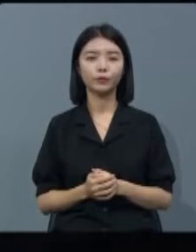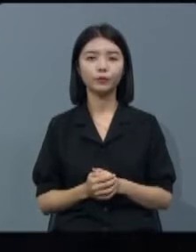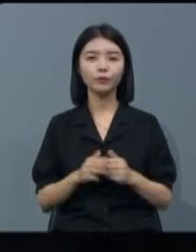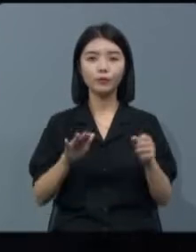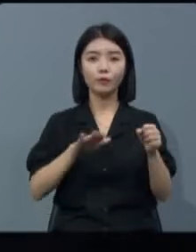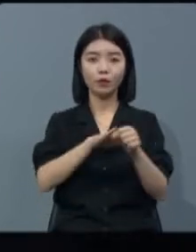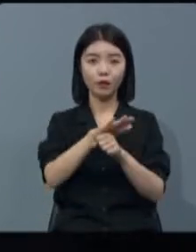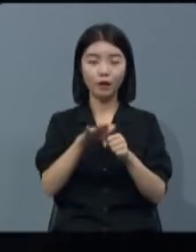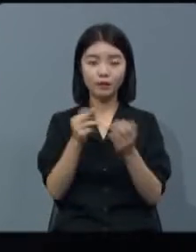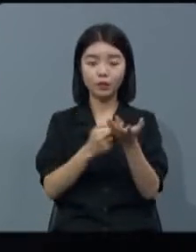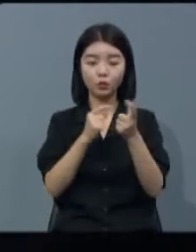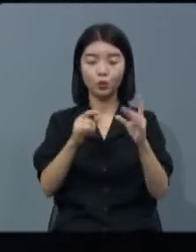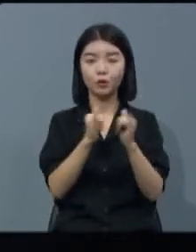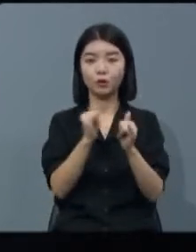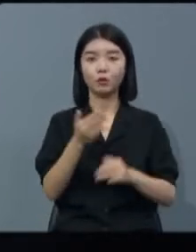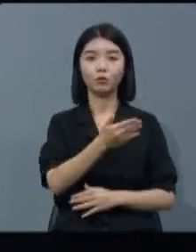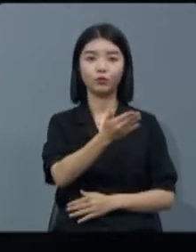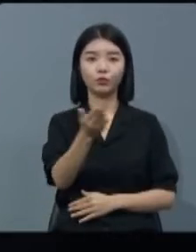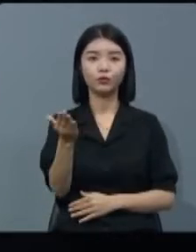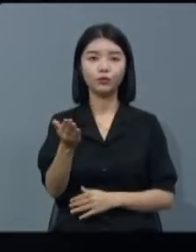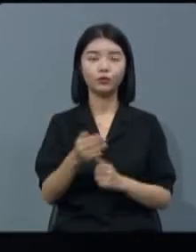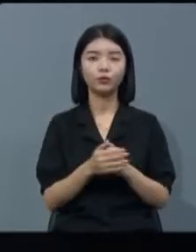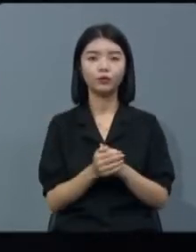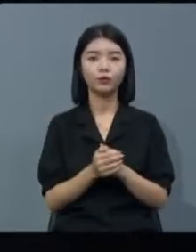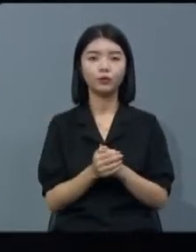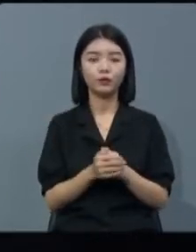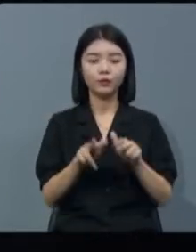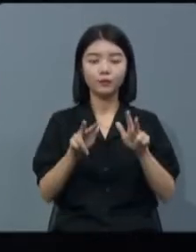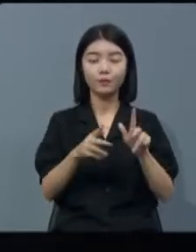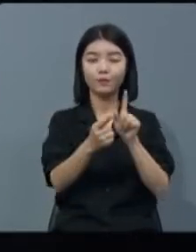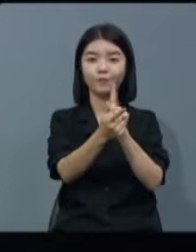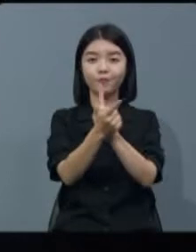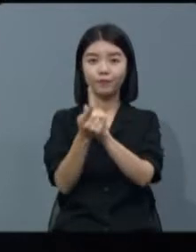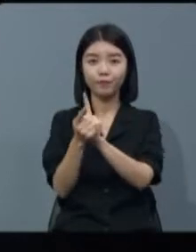사랑하는 제주도민 여러분, 이렇게 뵙게 돼요.